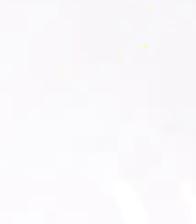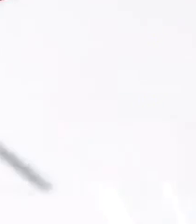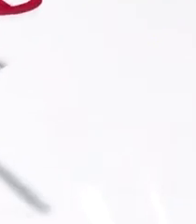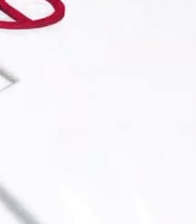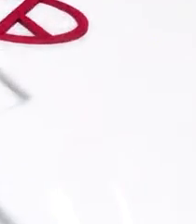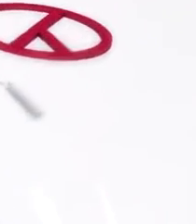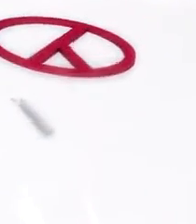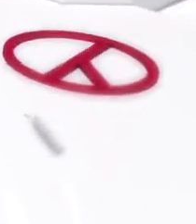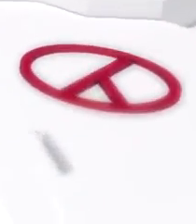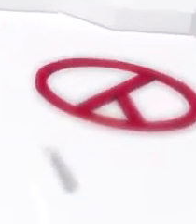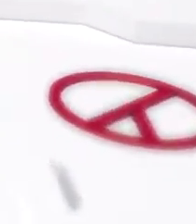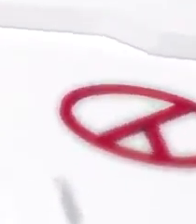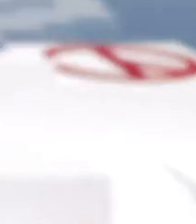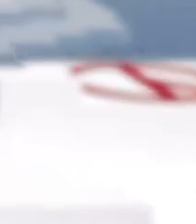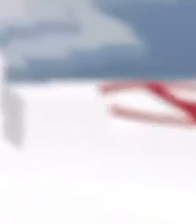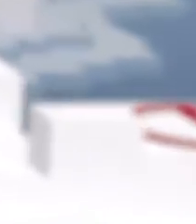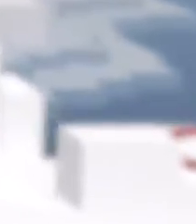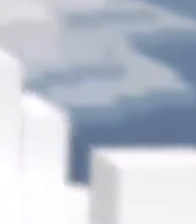으